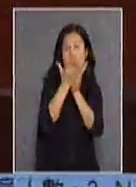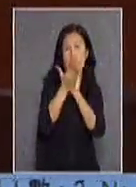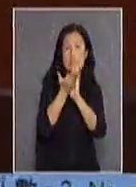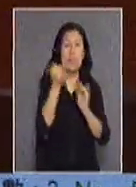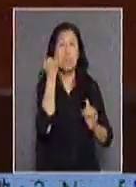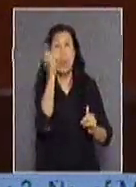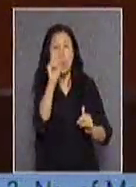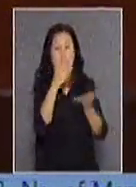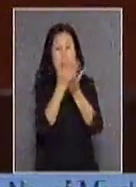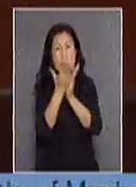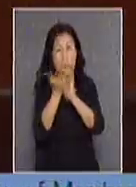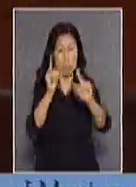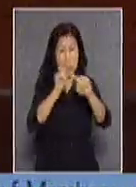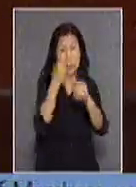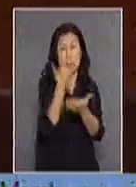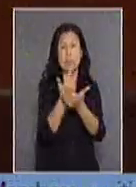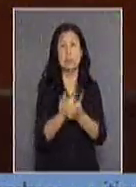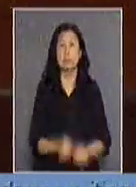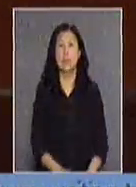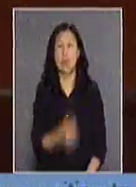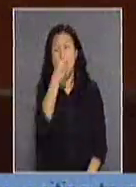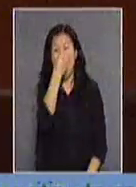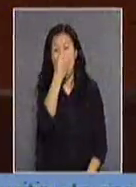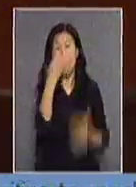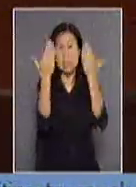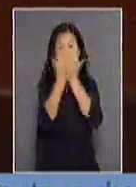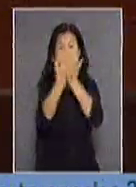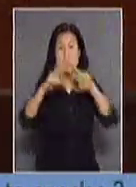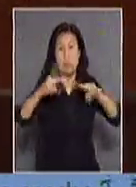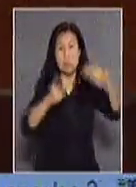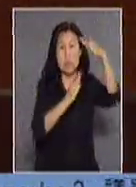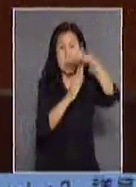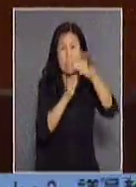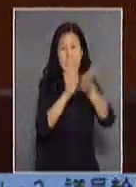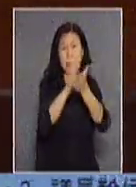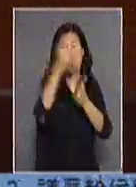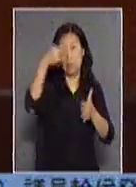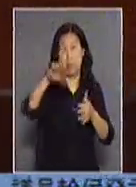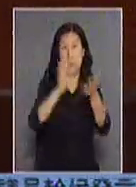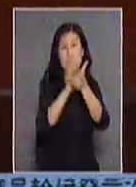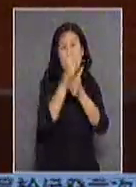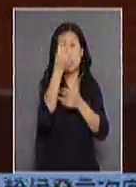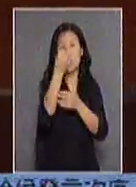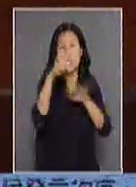道多元化的重要性。香港電視業發展停滯了十幾廿年，一